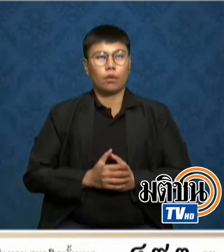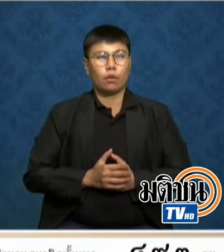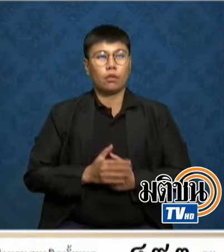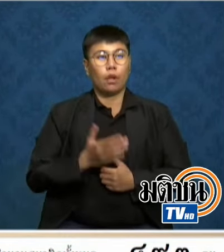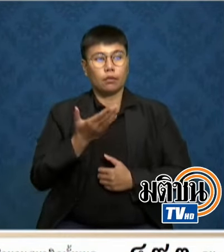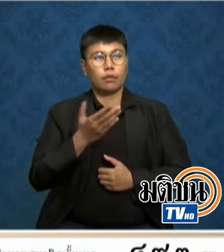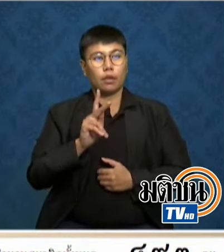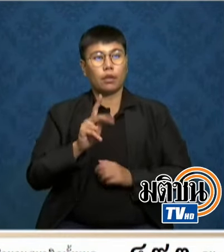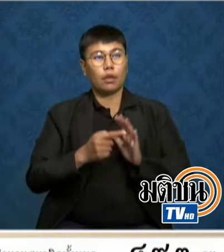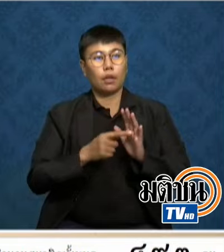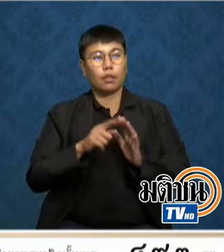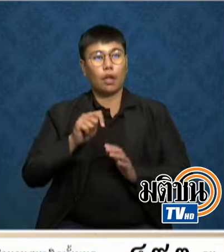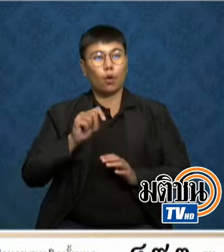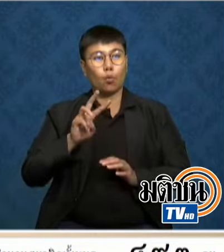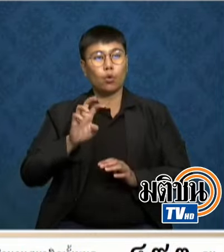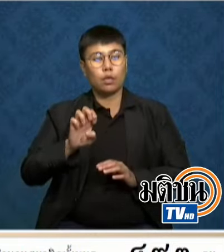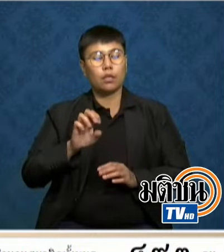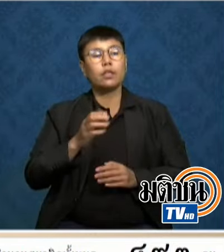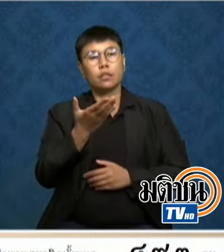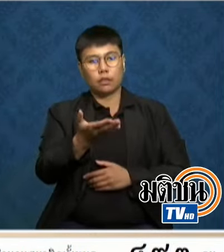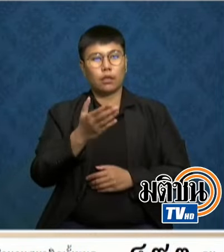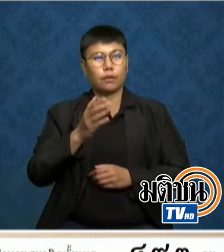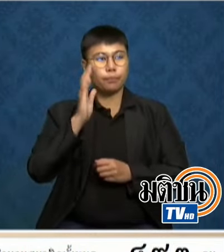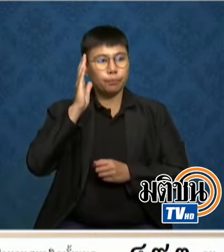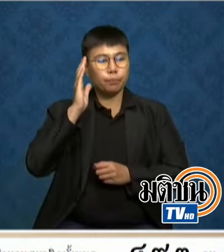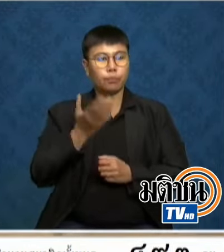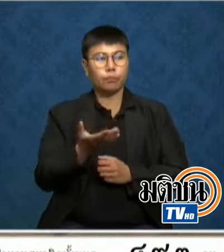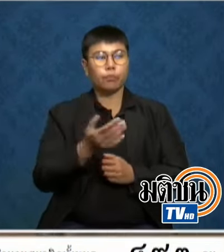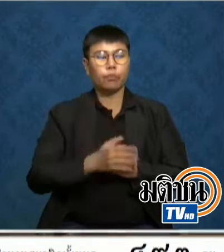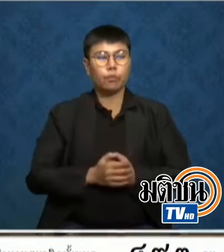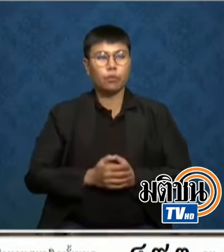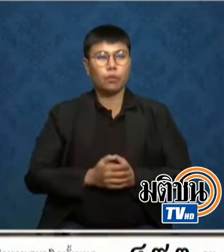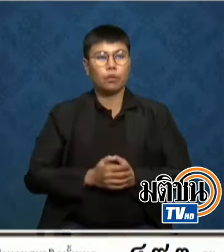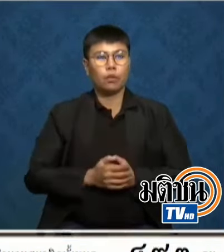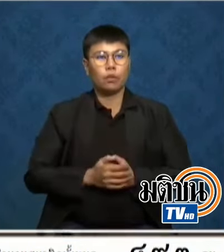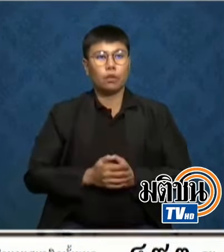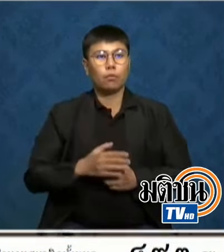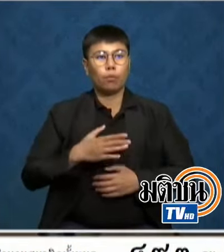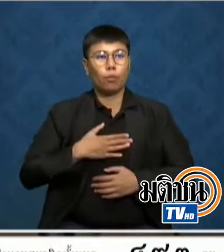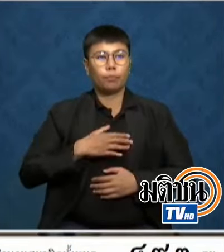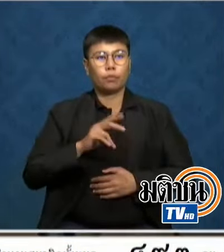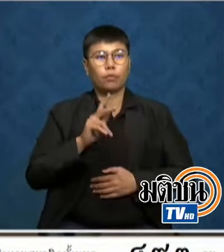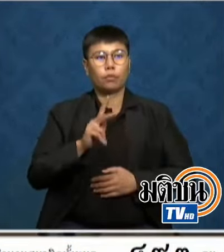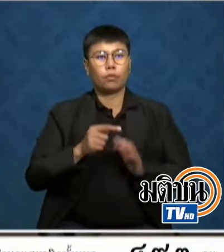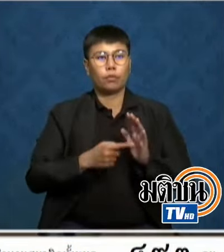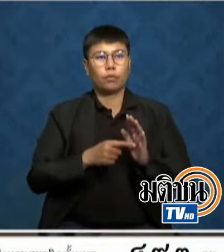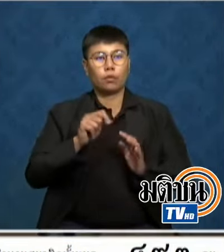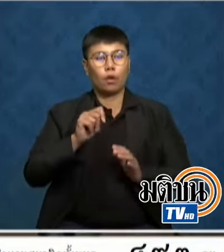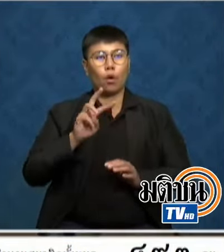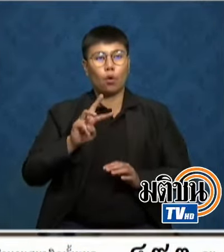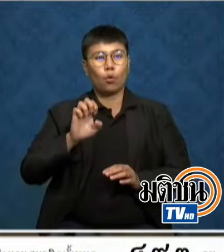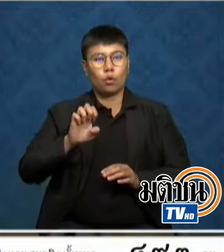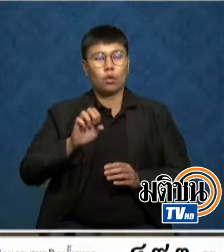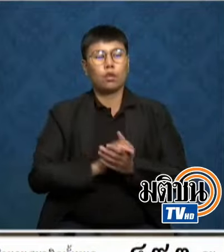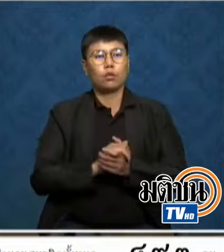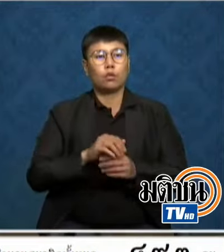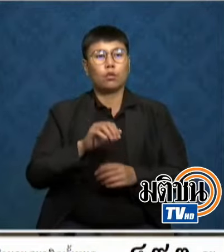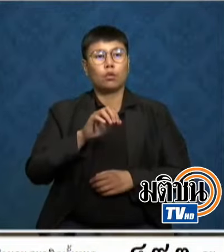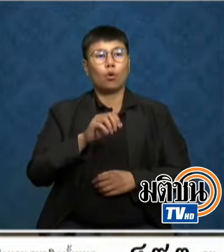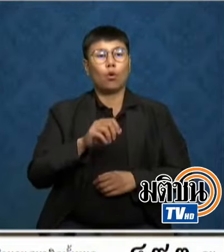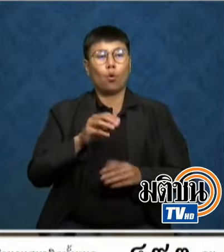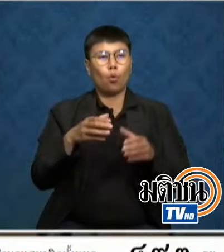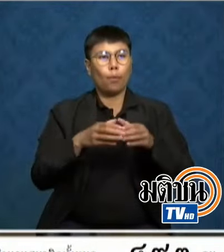านวีเชิญครับสั้นๆครับ ครับเรียนท่านประธานสภาที่เคารพครับผมนายกานวีสืบแสงสมาชิกสภาผู้แทนราษฎรบัญชีรายชื่อพรรค